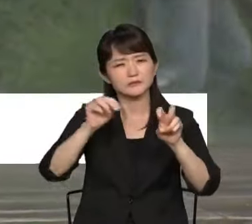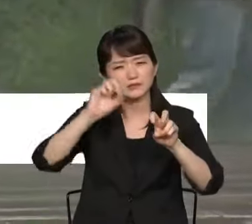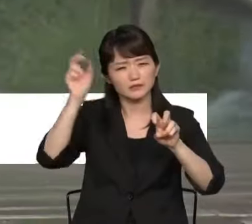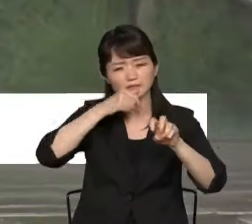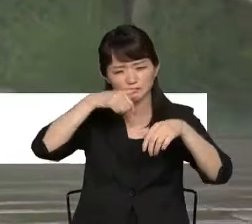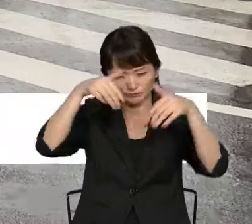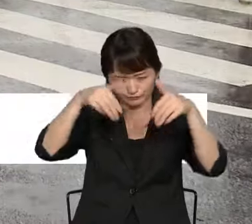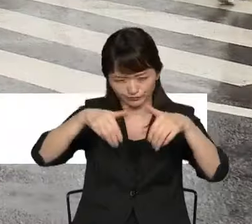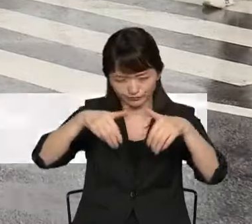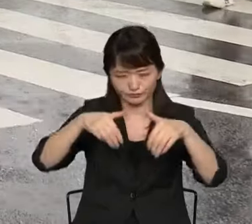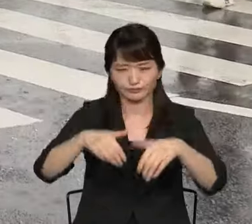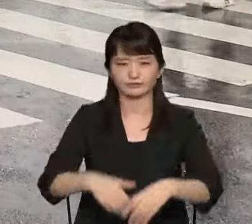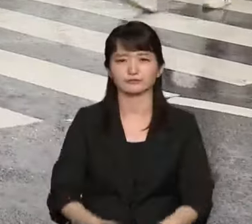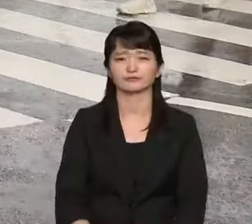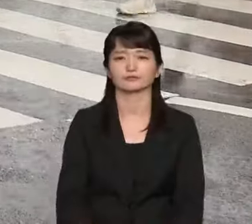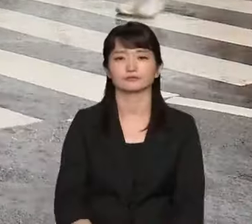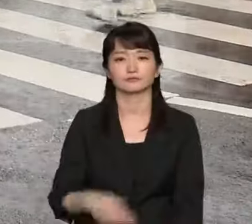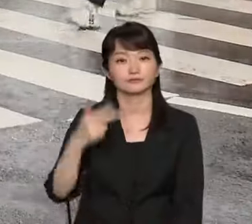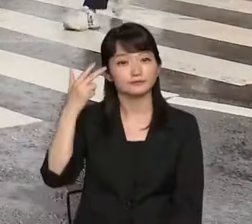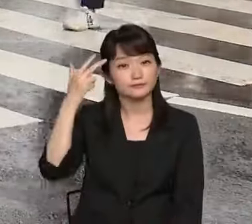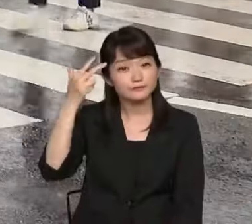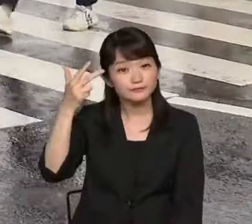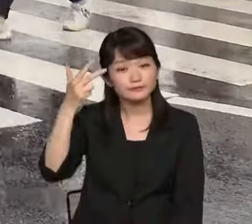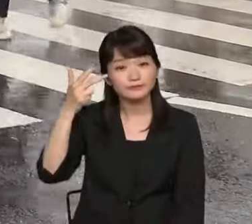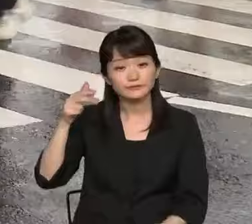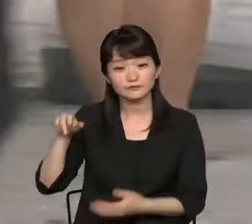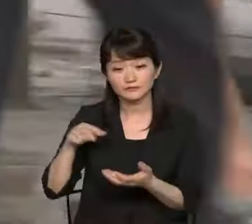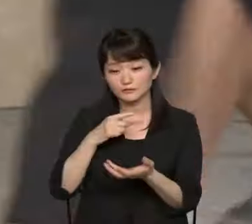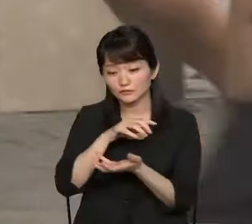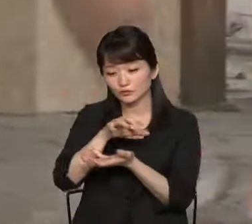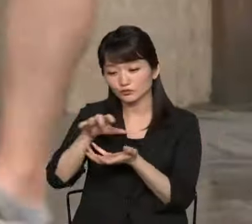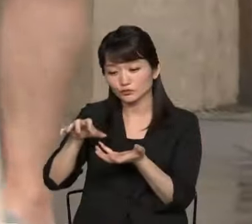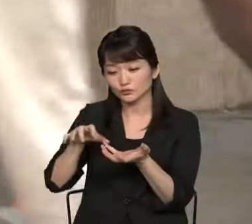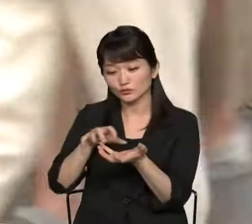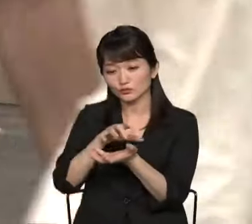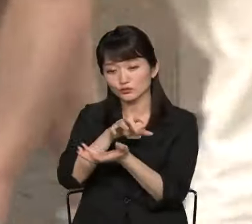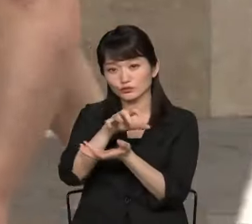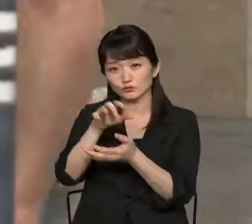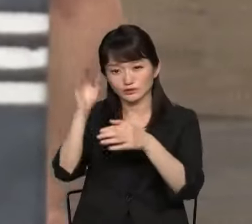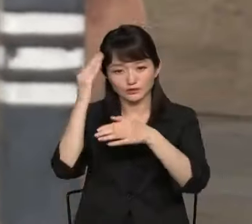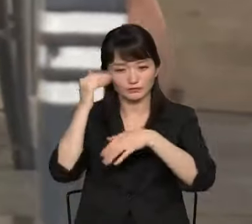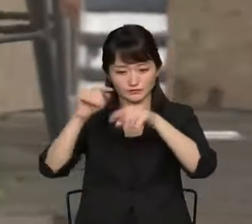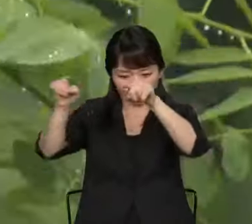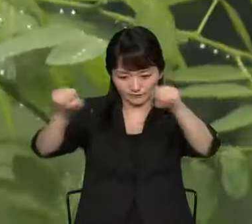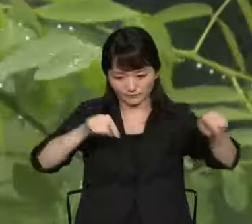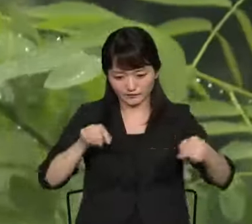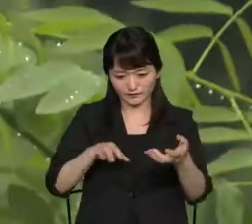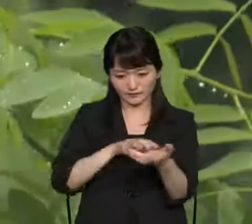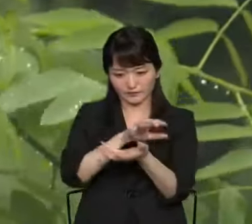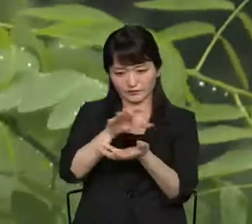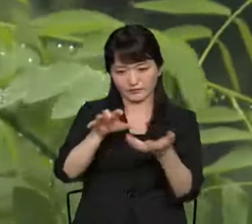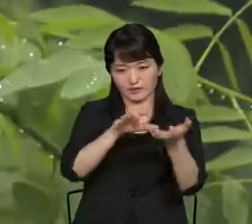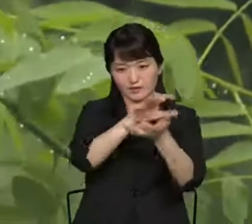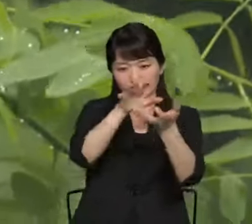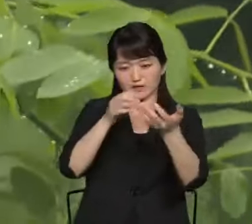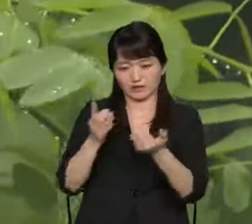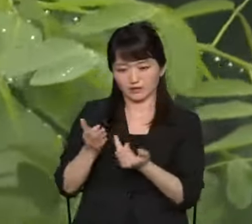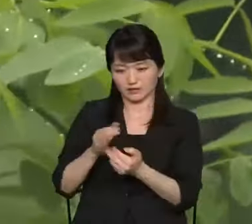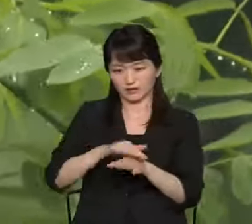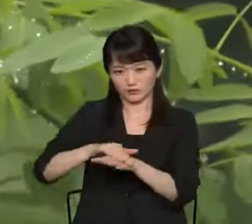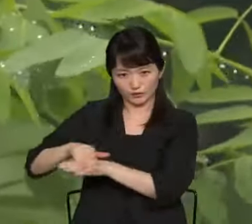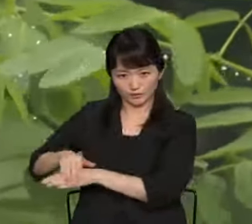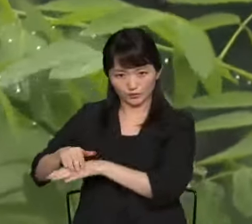소나기도 오겠습니다. 다음 주에는 정체전선이 한반도 위로 올라가며 제주도를 뺀 전국 대부분 지역에